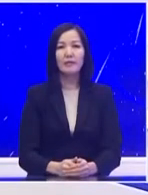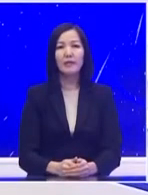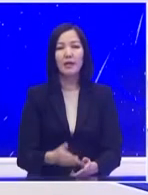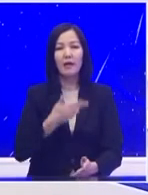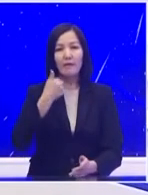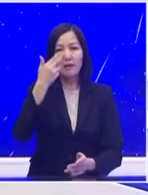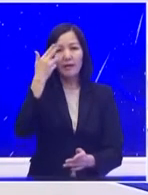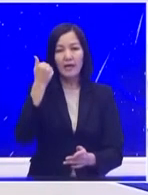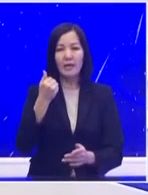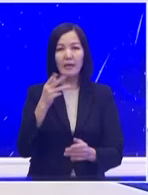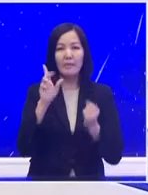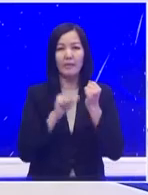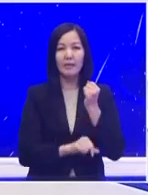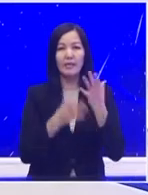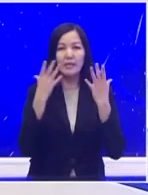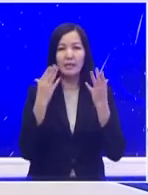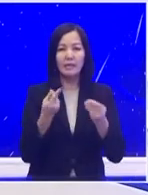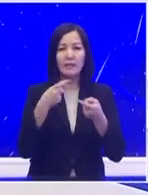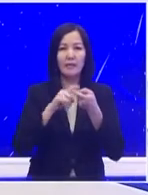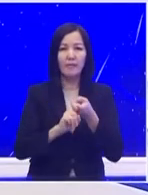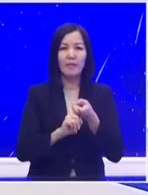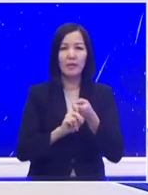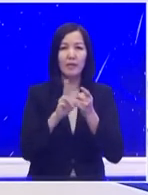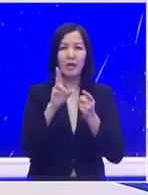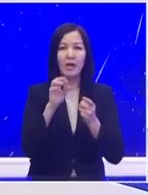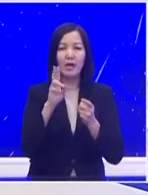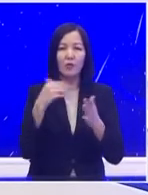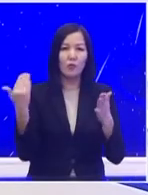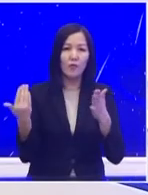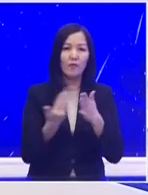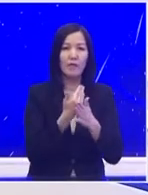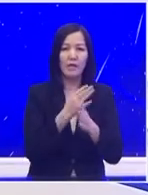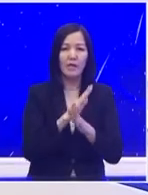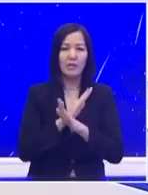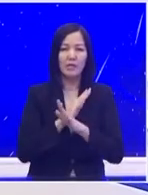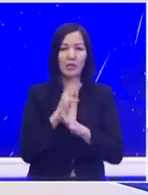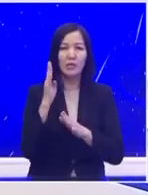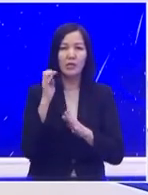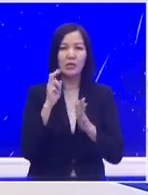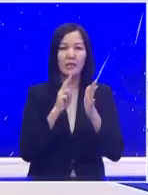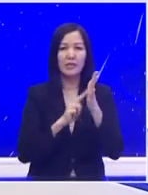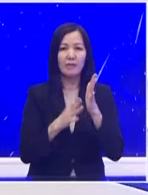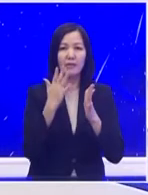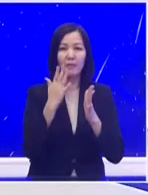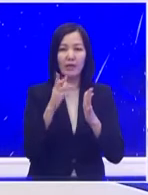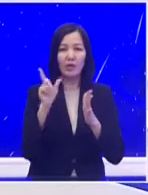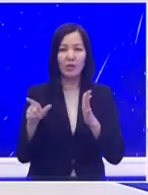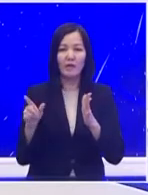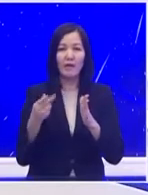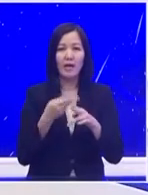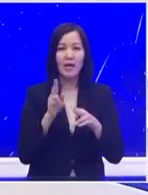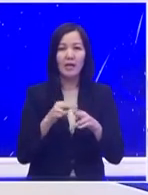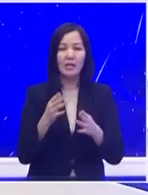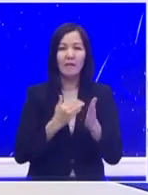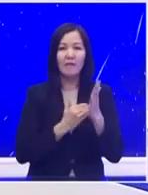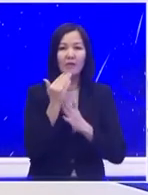В Италии за последние сутки от заболевания, вызванного коронавирусом нового типа, скончались 475 человек. Это